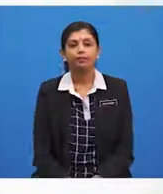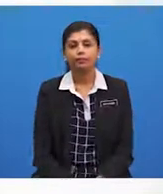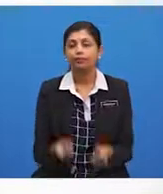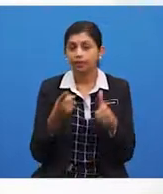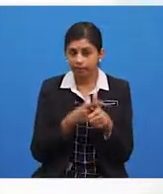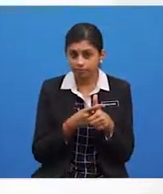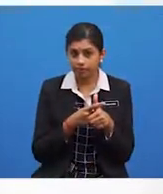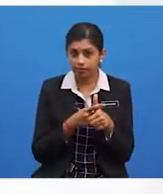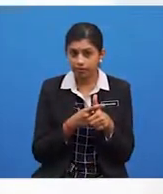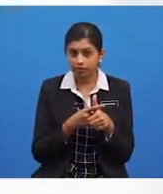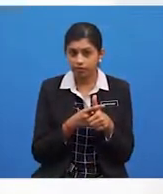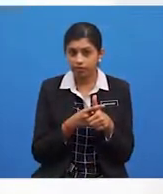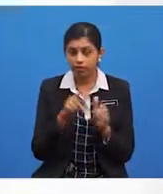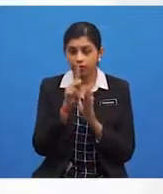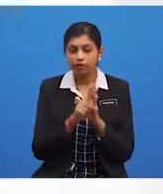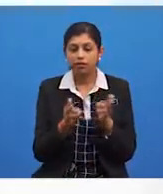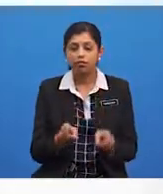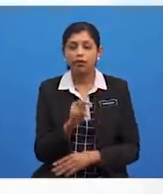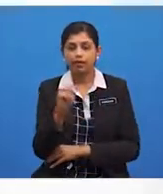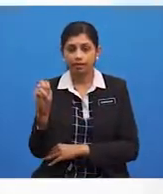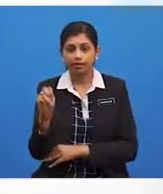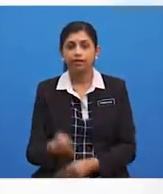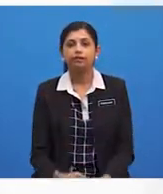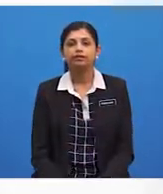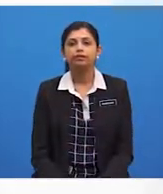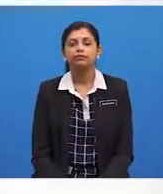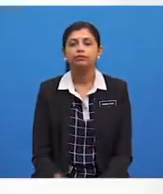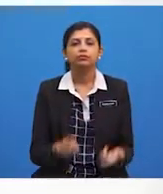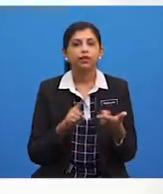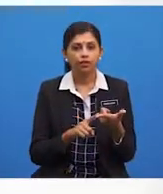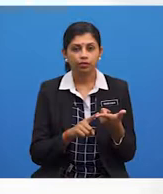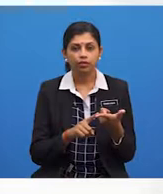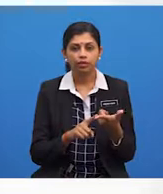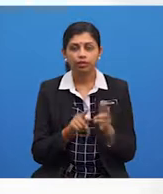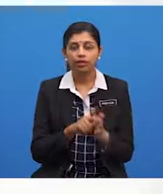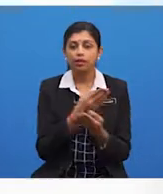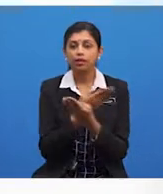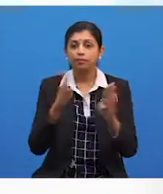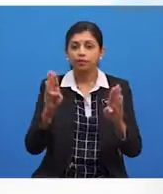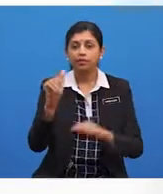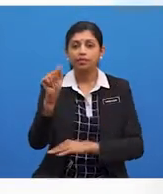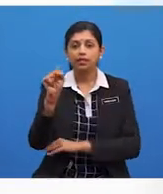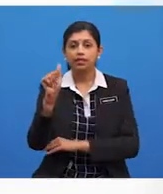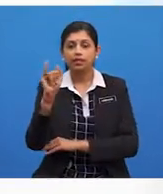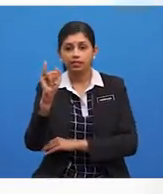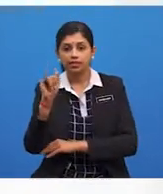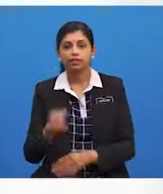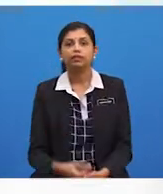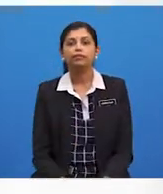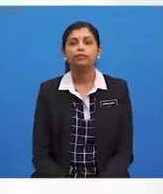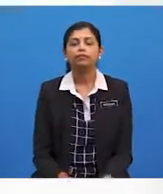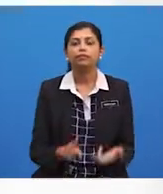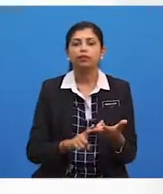yang pertama, kewarganegaraan. Kedua, kebebasan asasi.